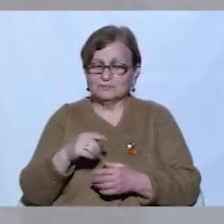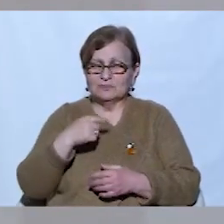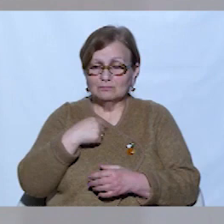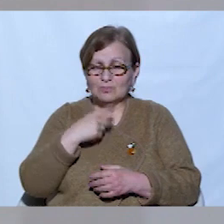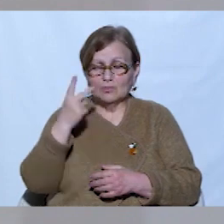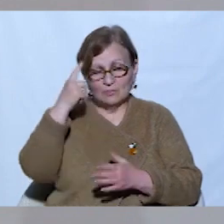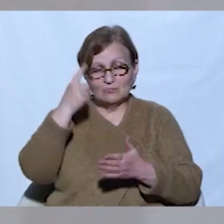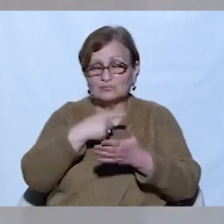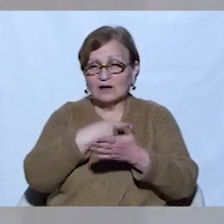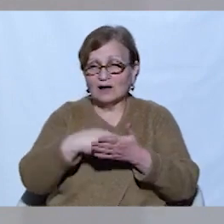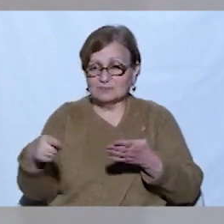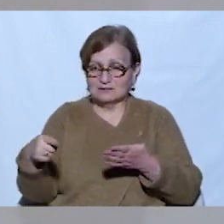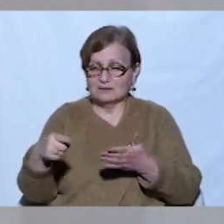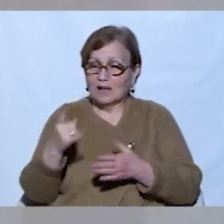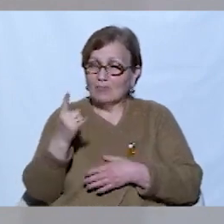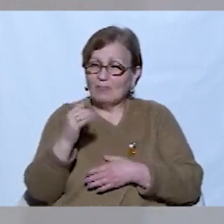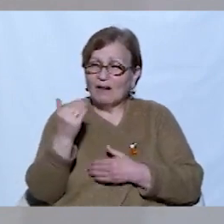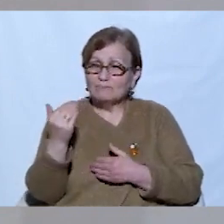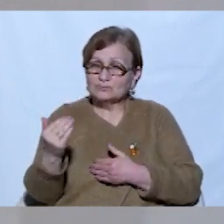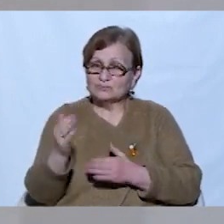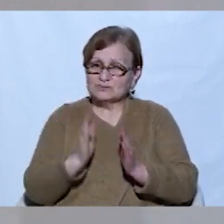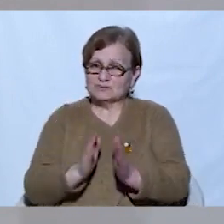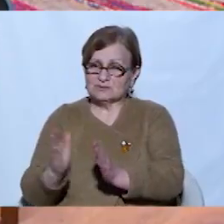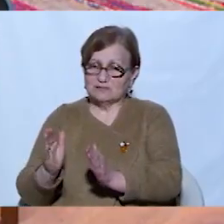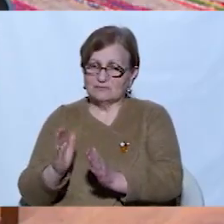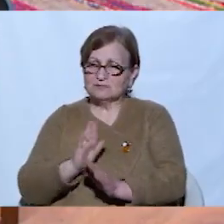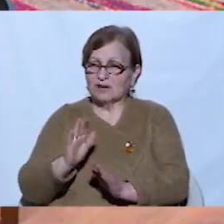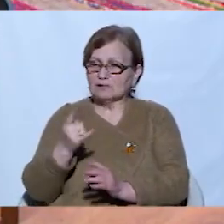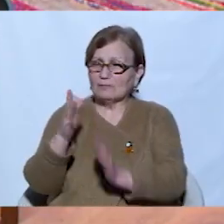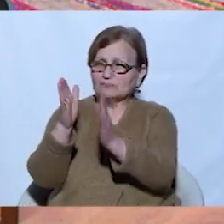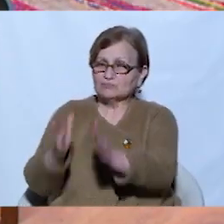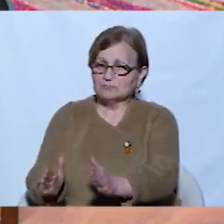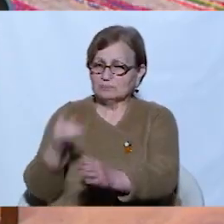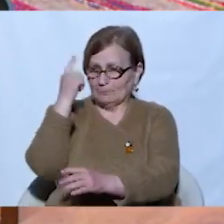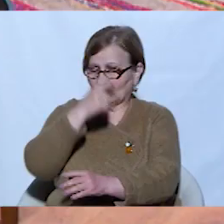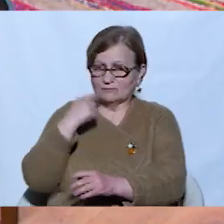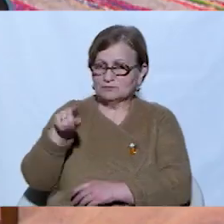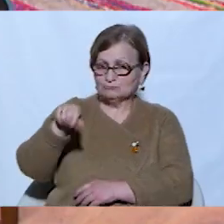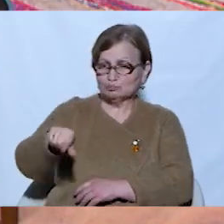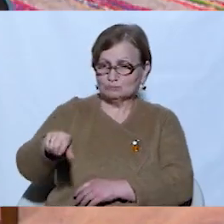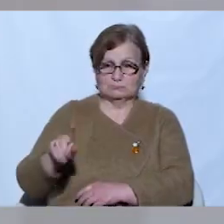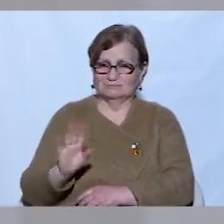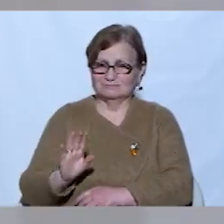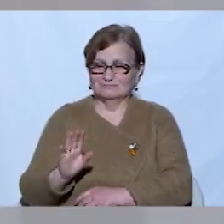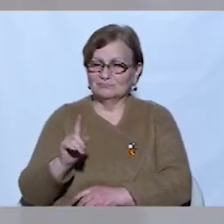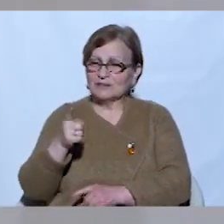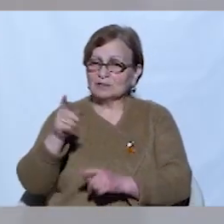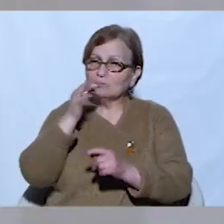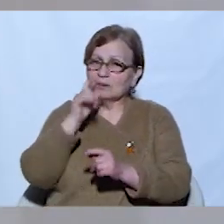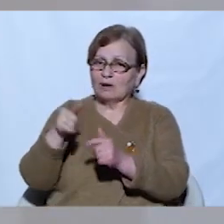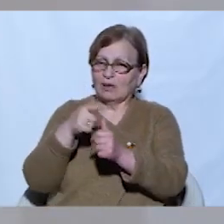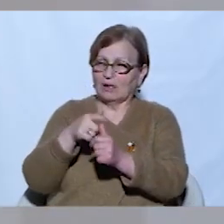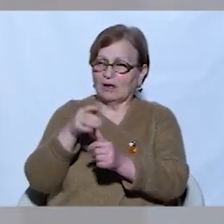ხაზი გავუსვა ბავშვის ქცევას და არა ბავშვის დიახპიროვნებას და ეს იარლიყი მე ზოგადად უშლის